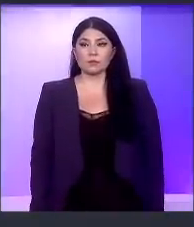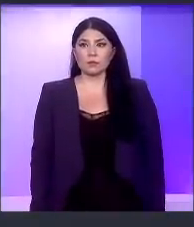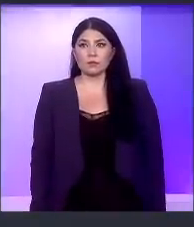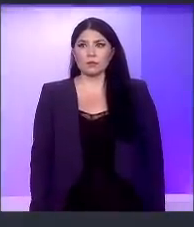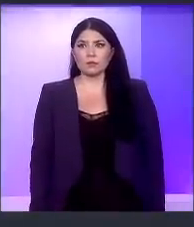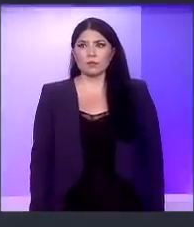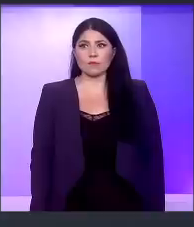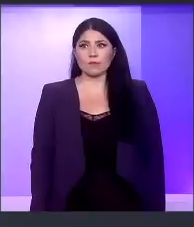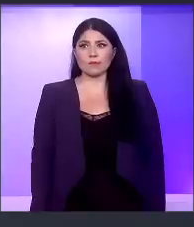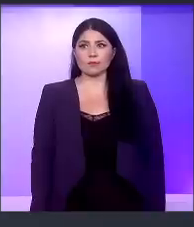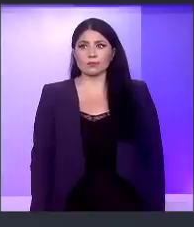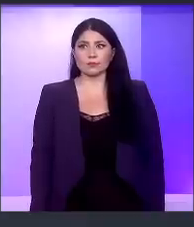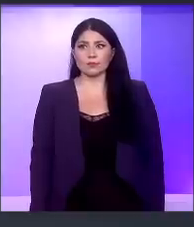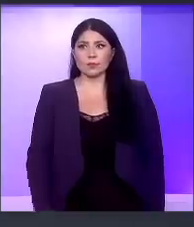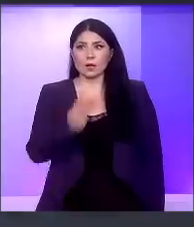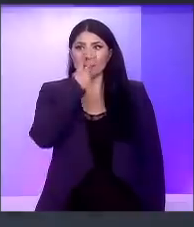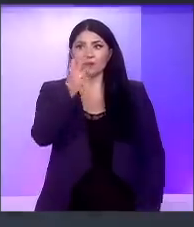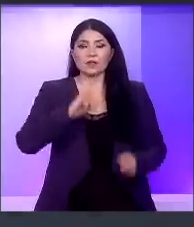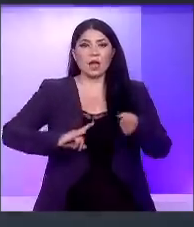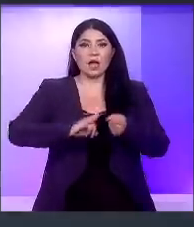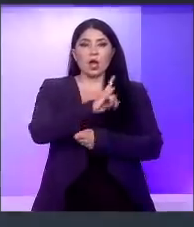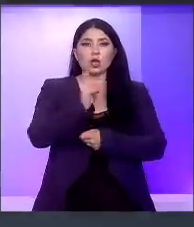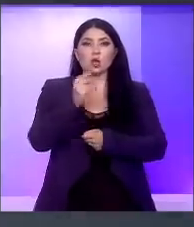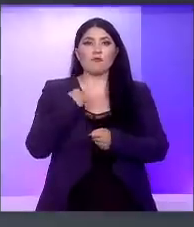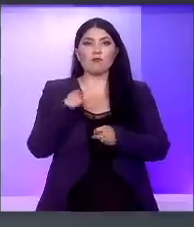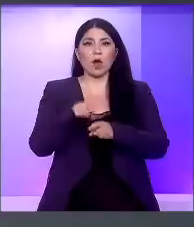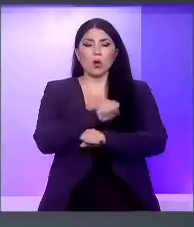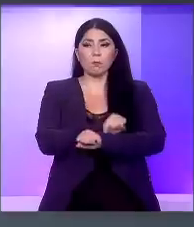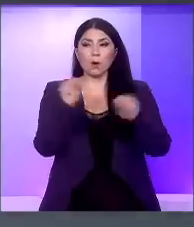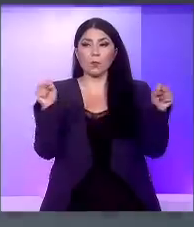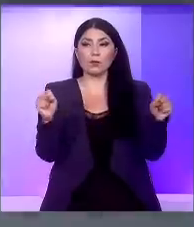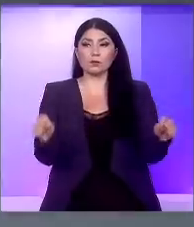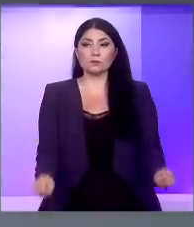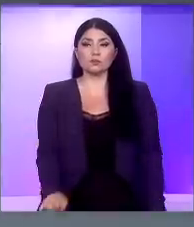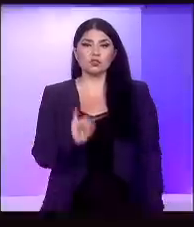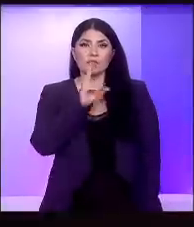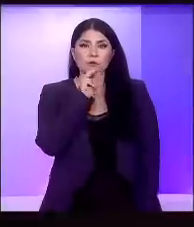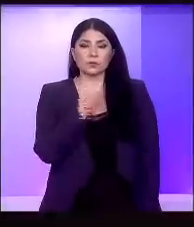Uite-o, mă! Uite drona! Bă, vezi că aici o detonează!